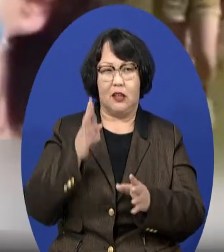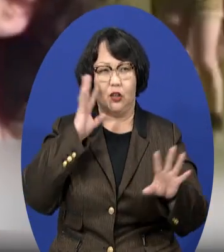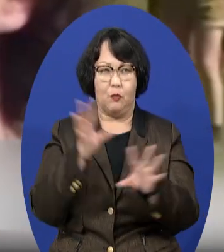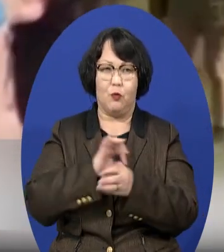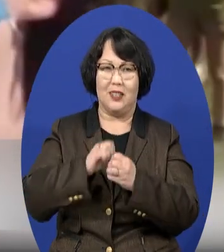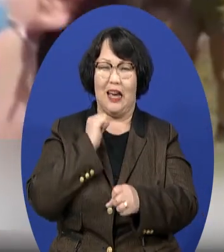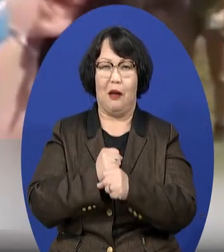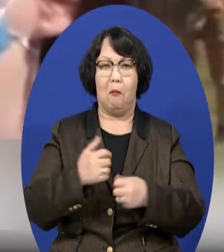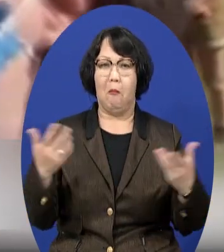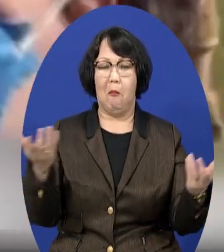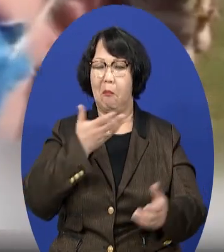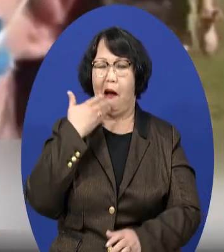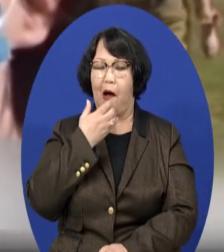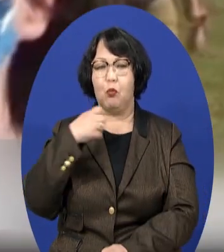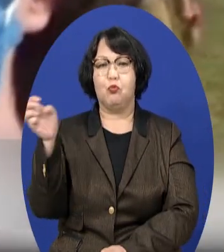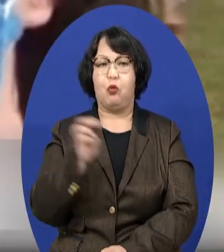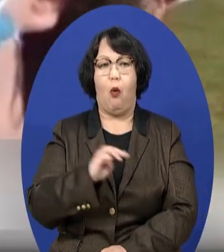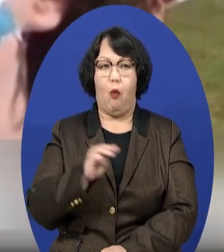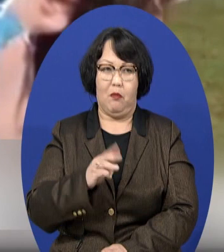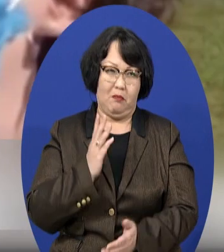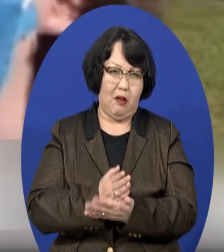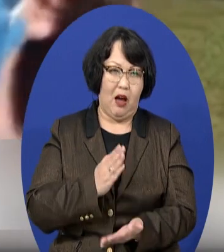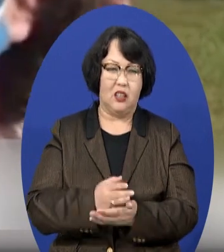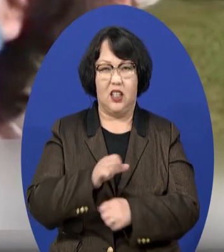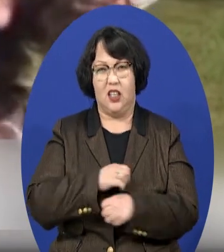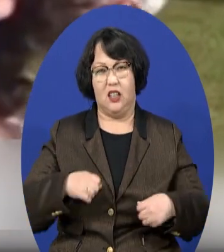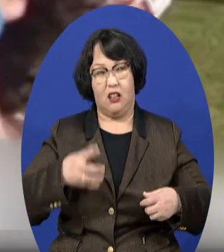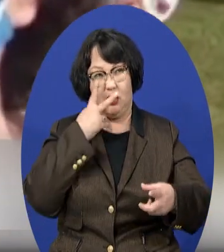арга хэмжээг авахгүй байна гэж шүүмжилж байгаа маа. Тус